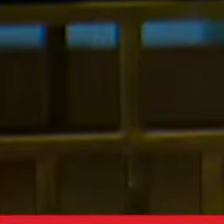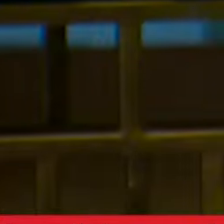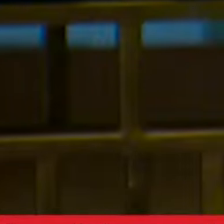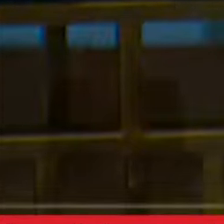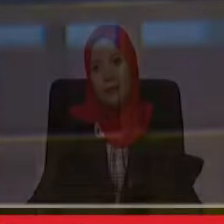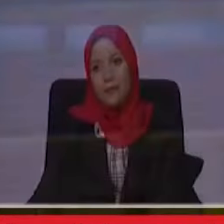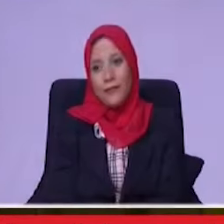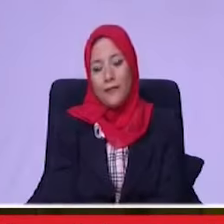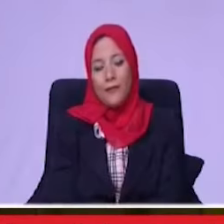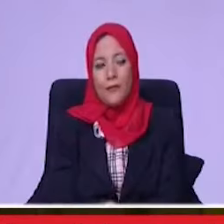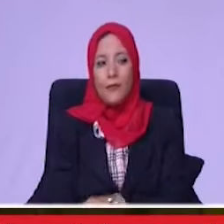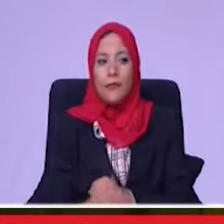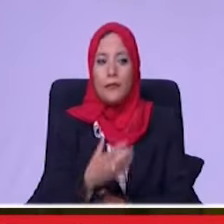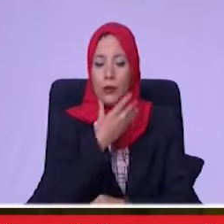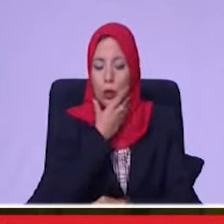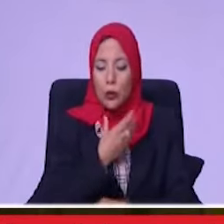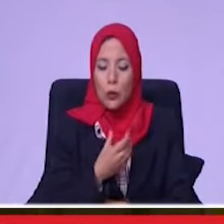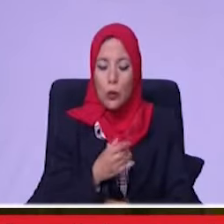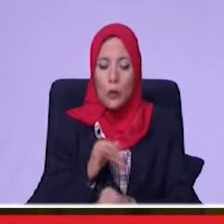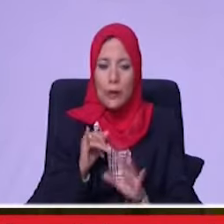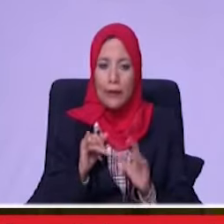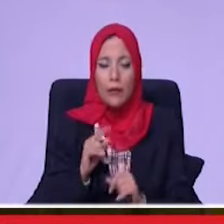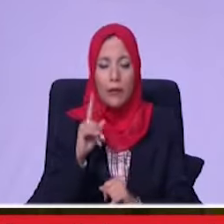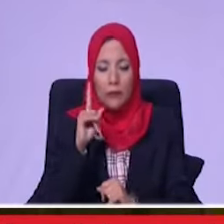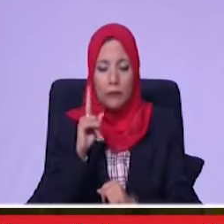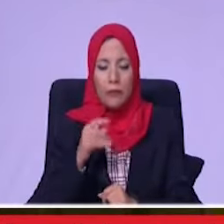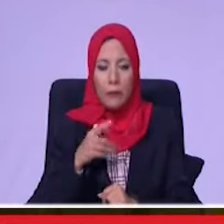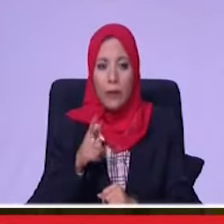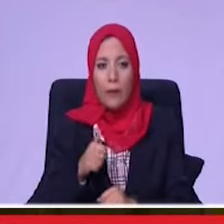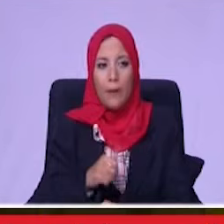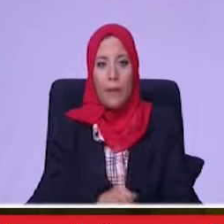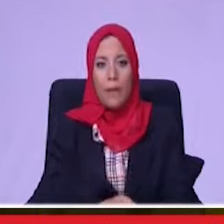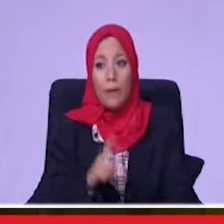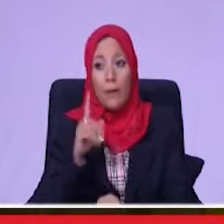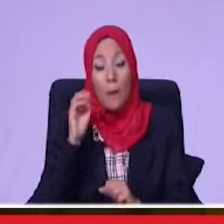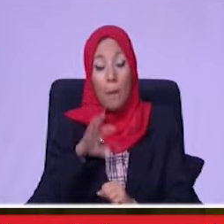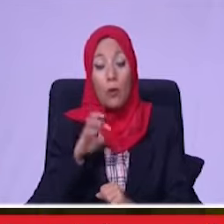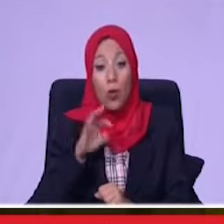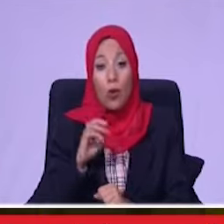السديس. نعم الشيخ عبد الرحمن السديس ما شاء الله.